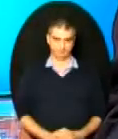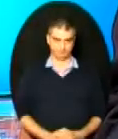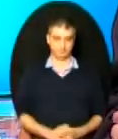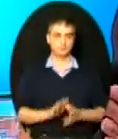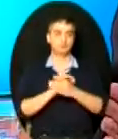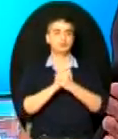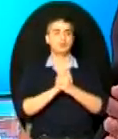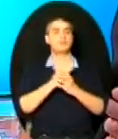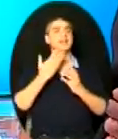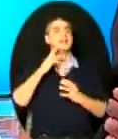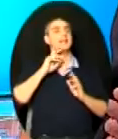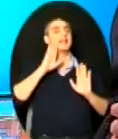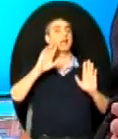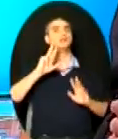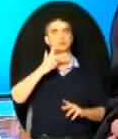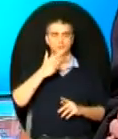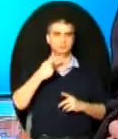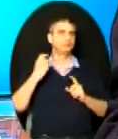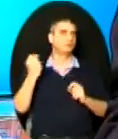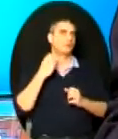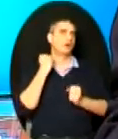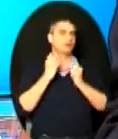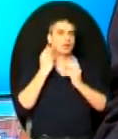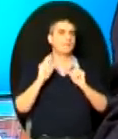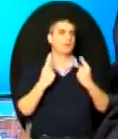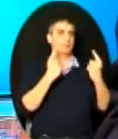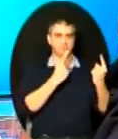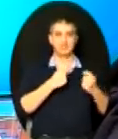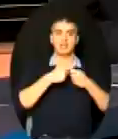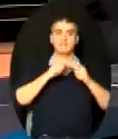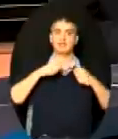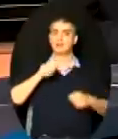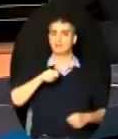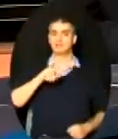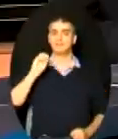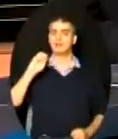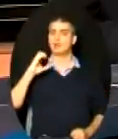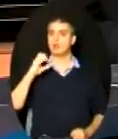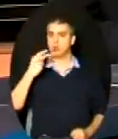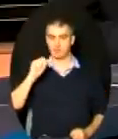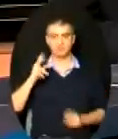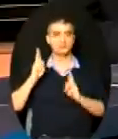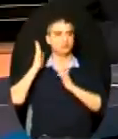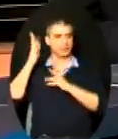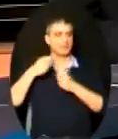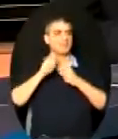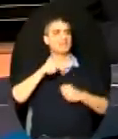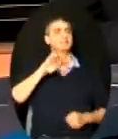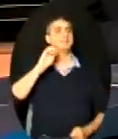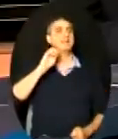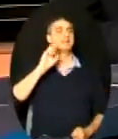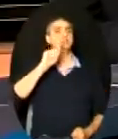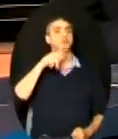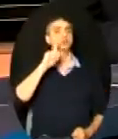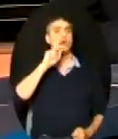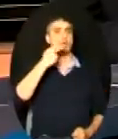שלום לכם, קריאה שלישית בשבוע קשה, רב אירועים בצוות שלנו היום, חבר הכנסת מאיר כהן מיש עתיד, חבר הכנסת מיקי זוהר